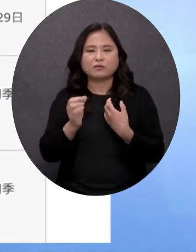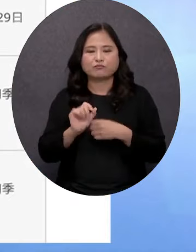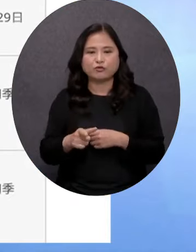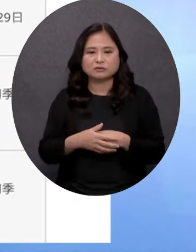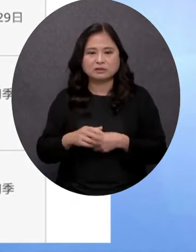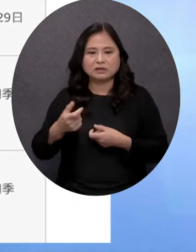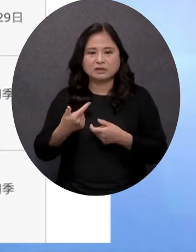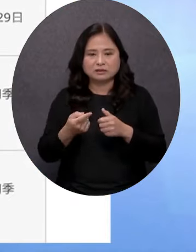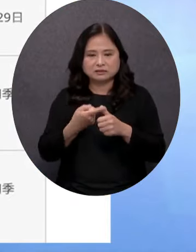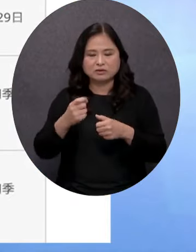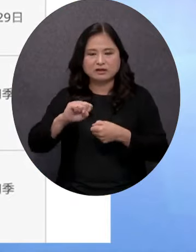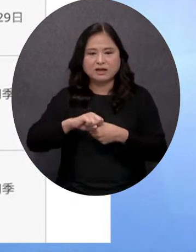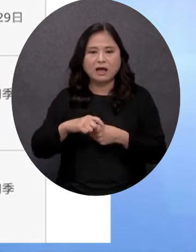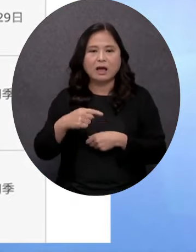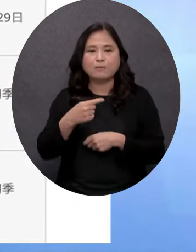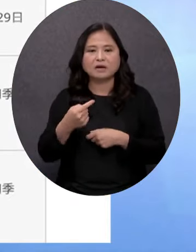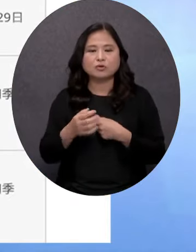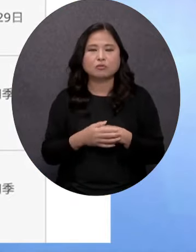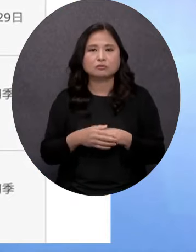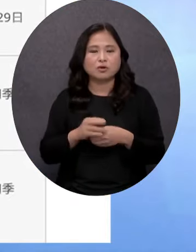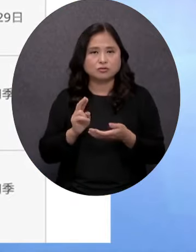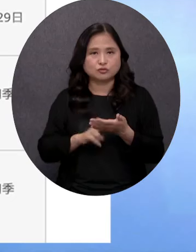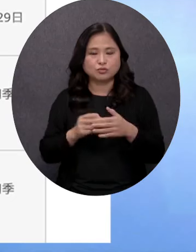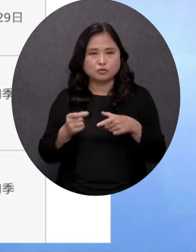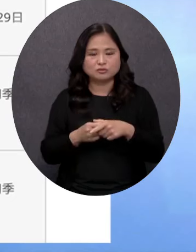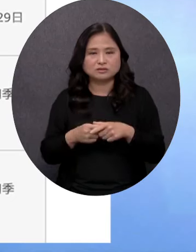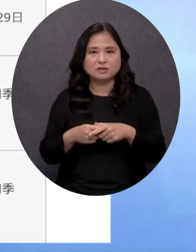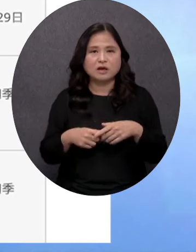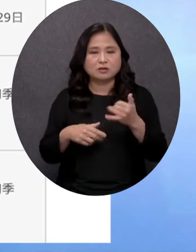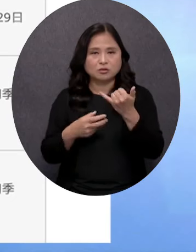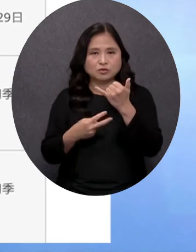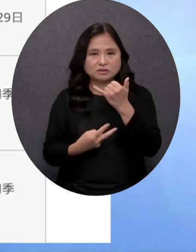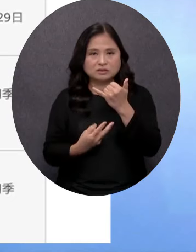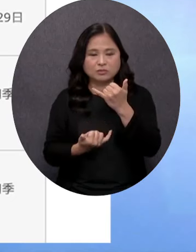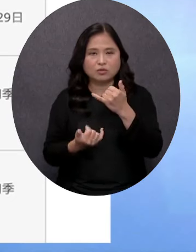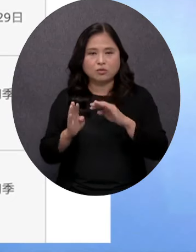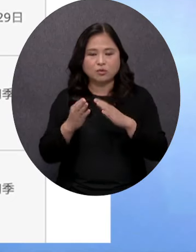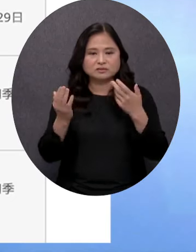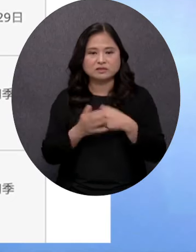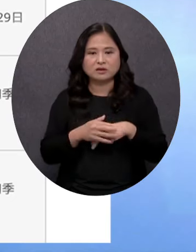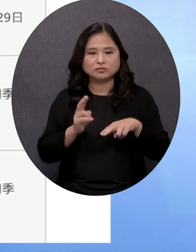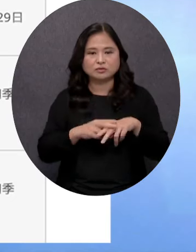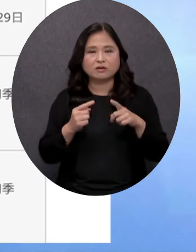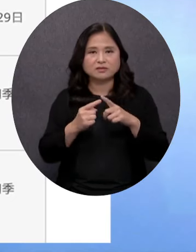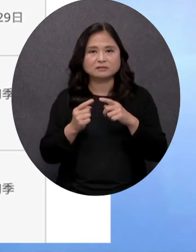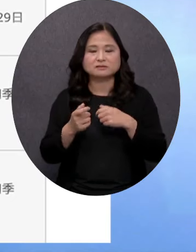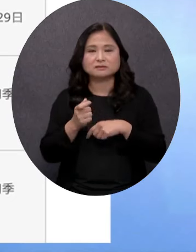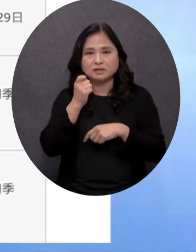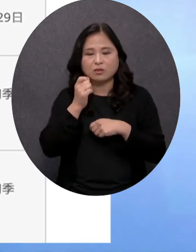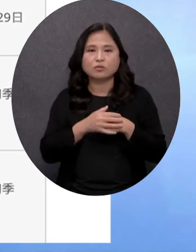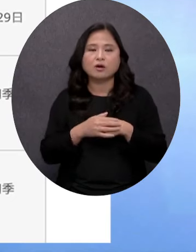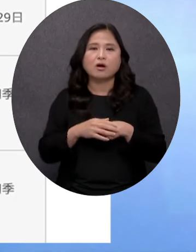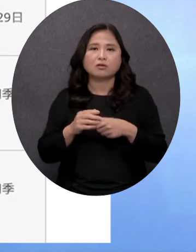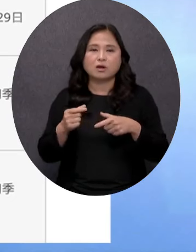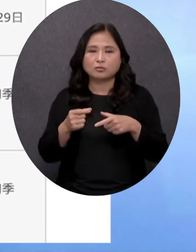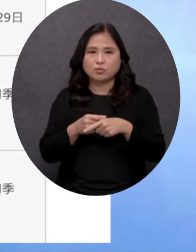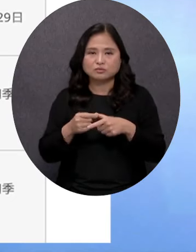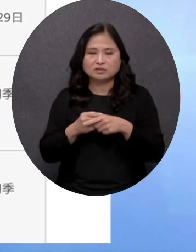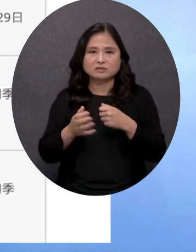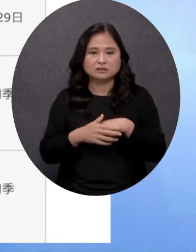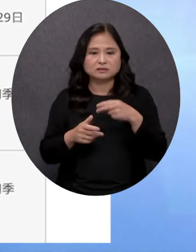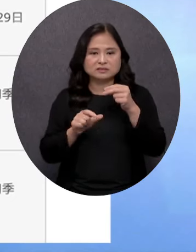是万通信托有限公司，下个月26号起生效。中国人寿信托有限公司就会在7